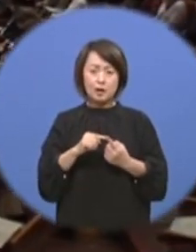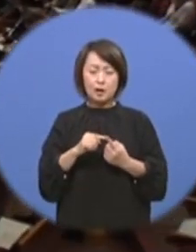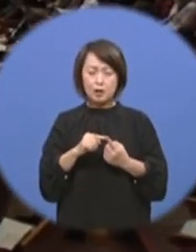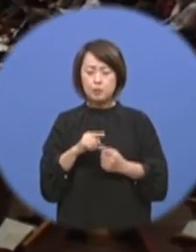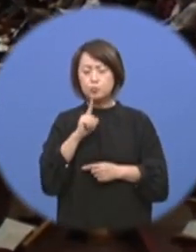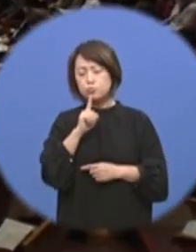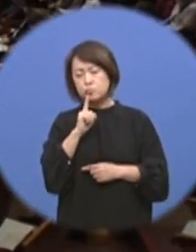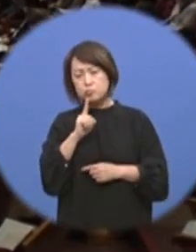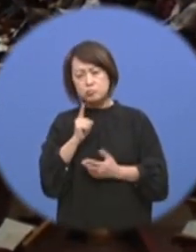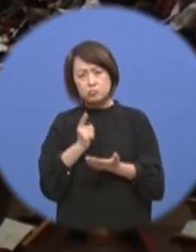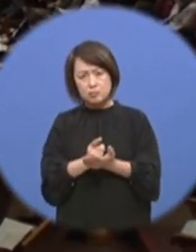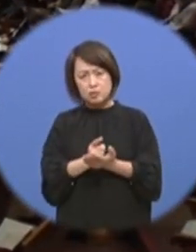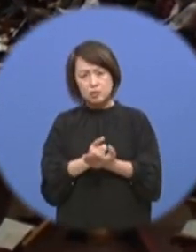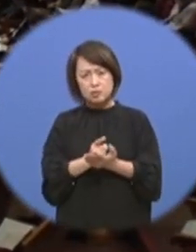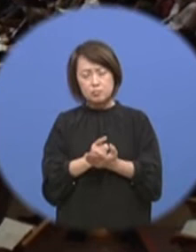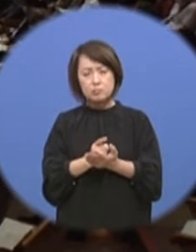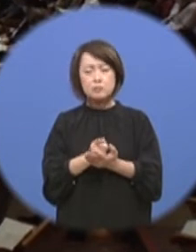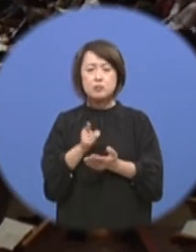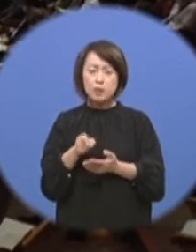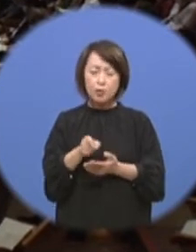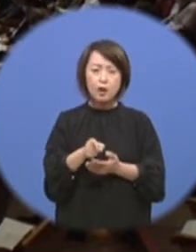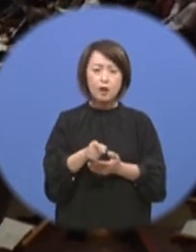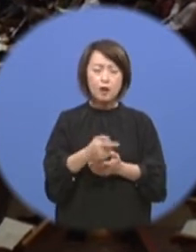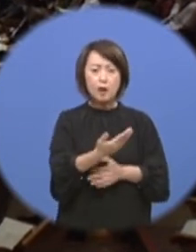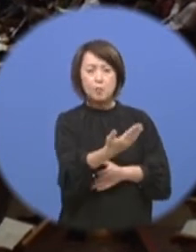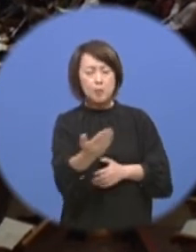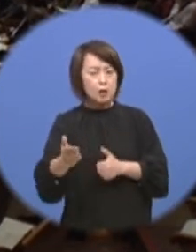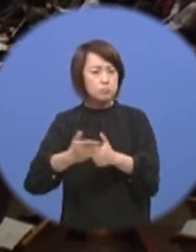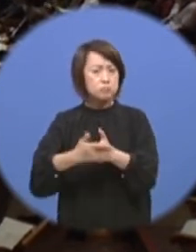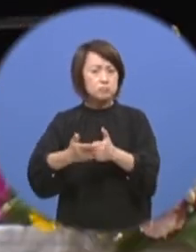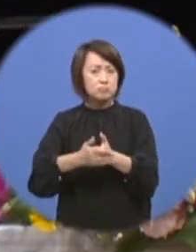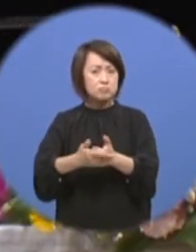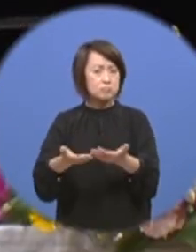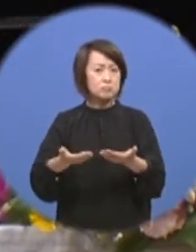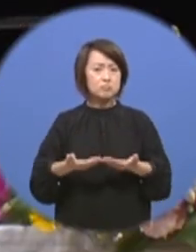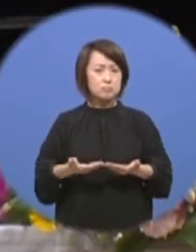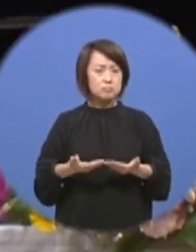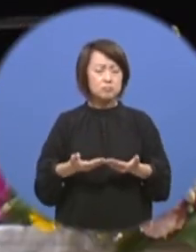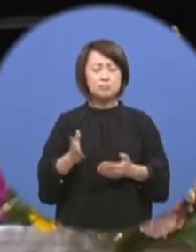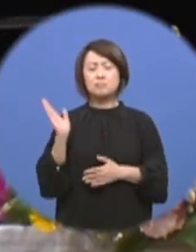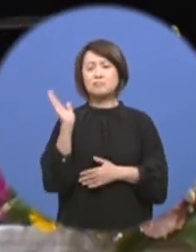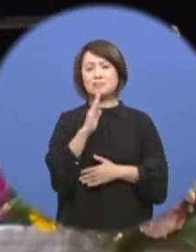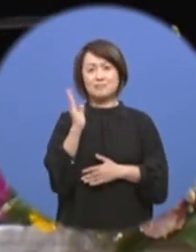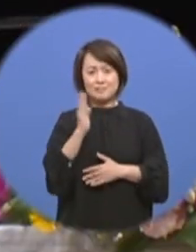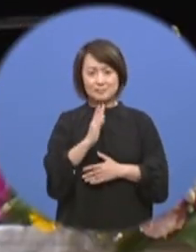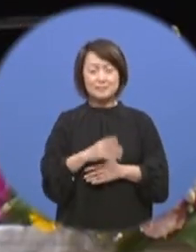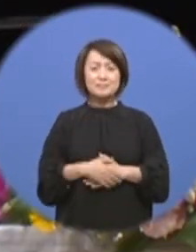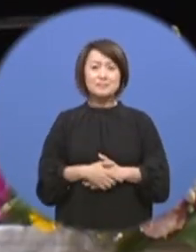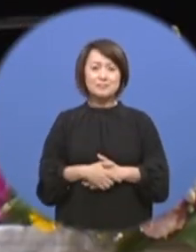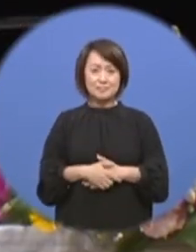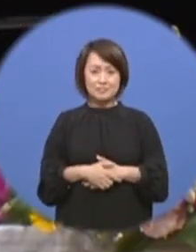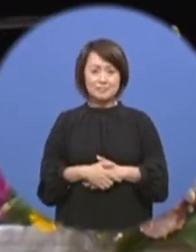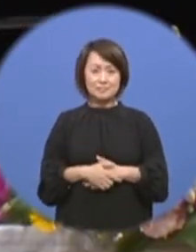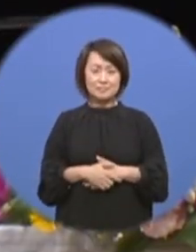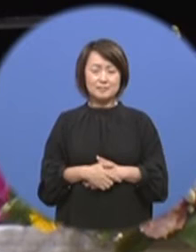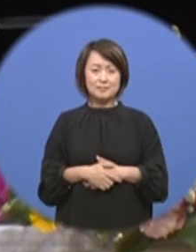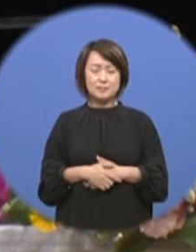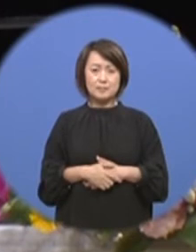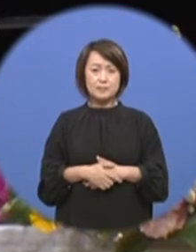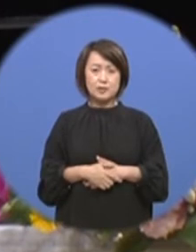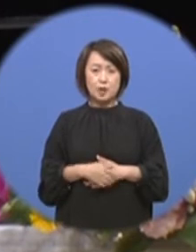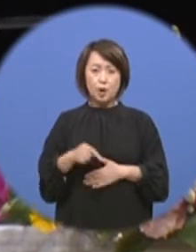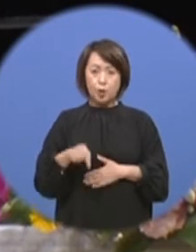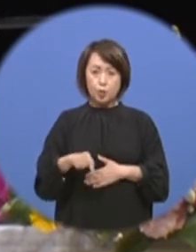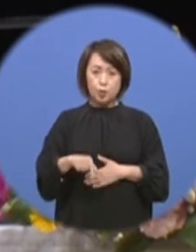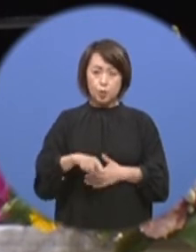て居るだけでも誰かが手を差し伸べてくれるわけではありませんコの字